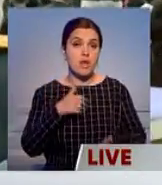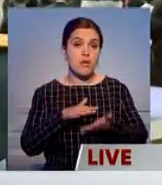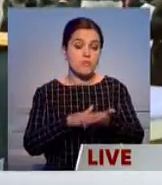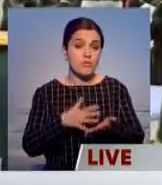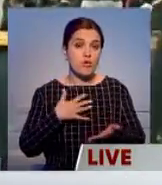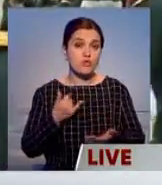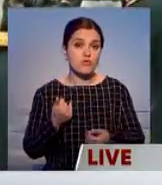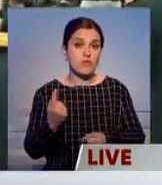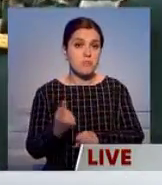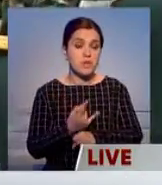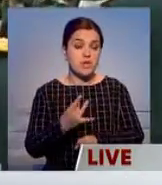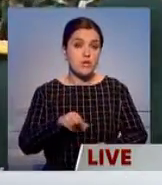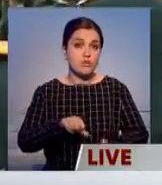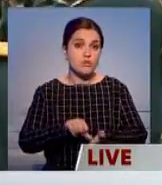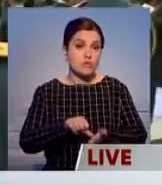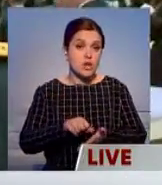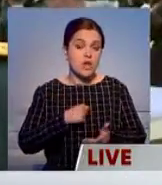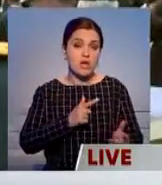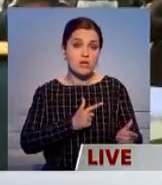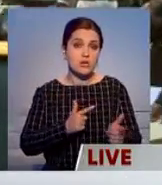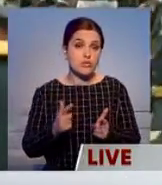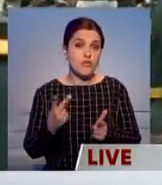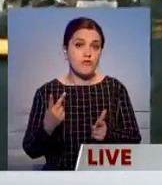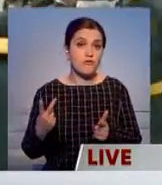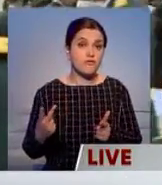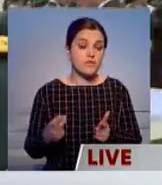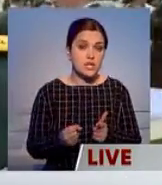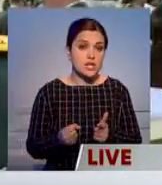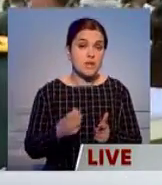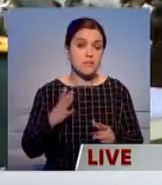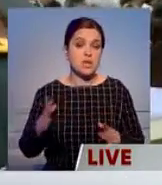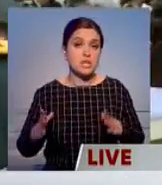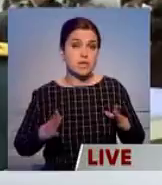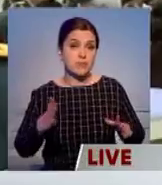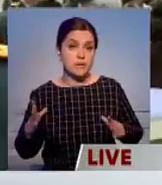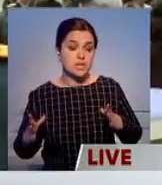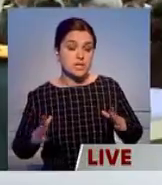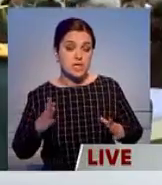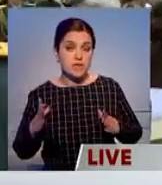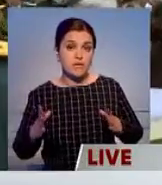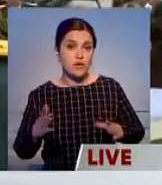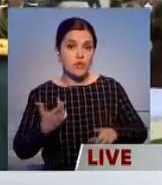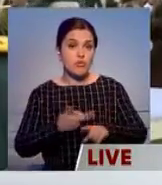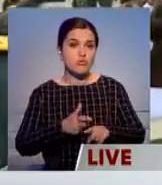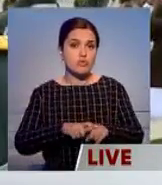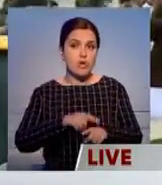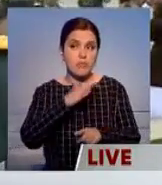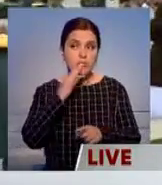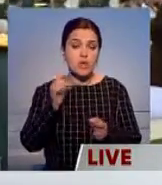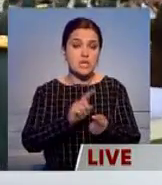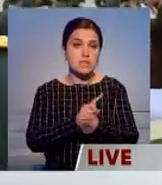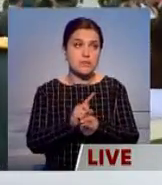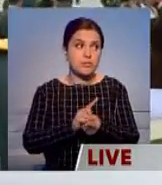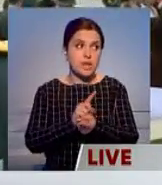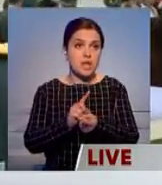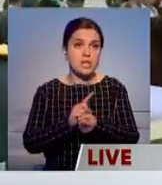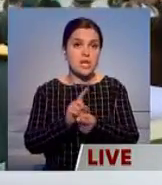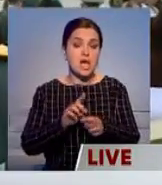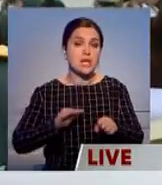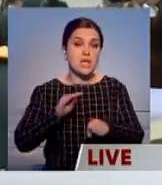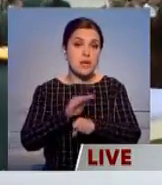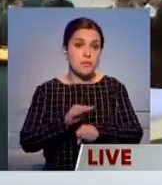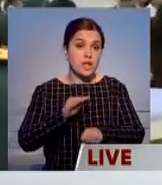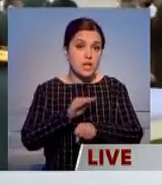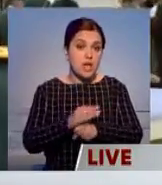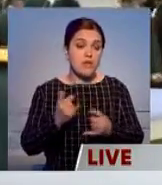Мы долго к этому готовились, 2 недели. Репетировали, очень много чего изменяли, добавляли. В этом